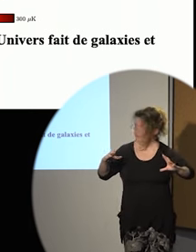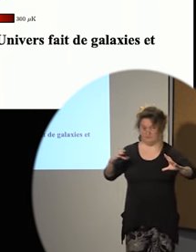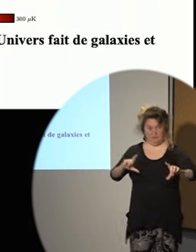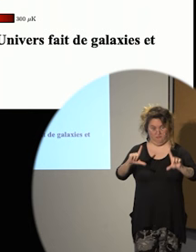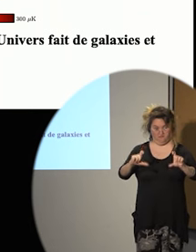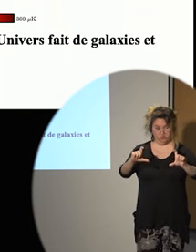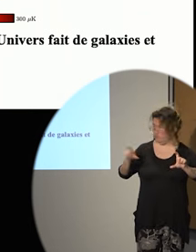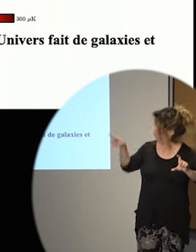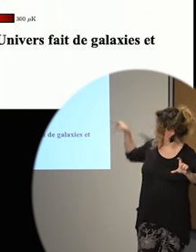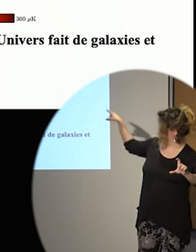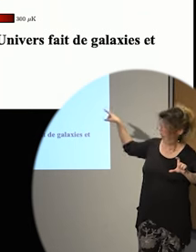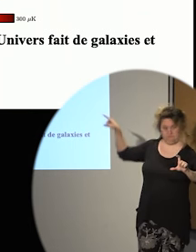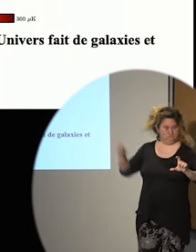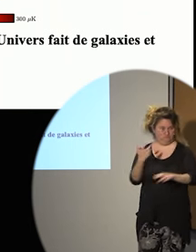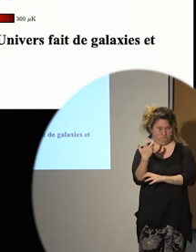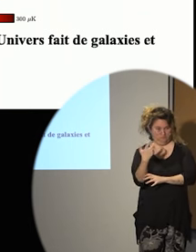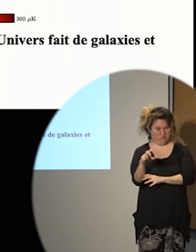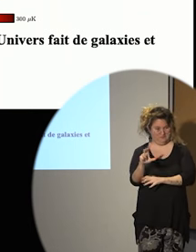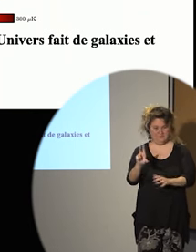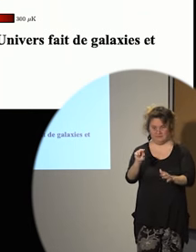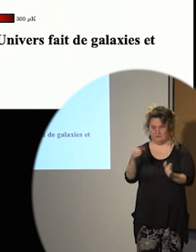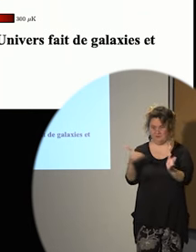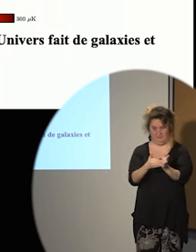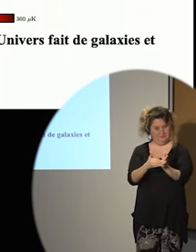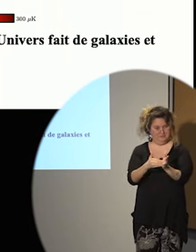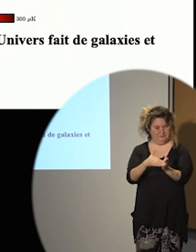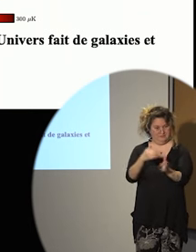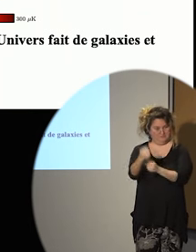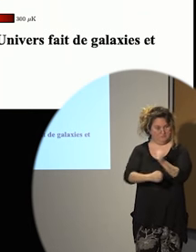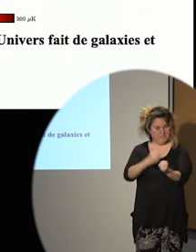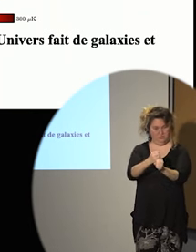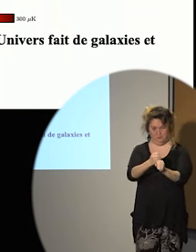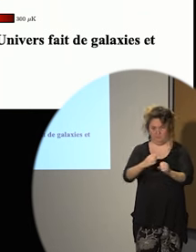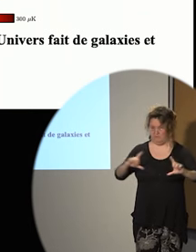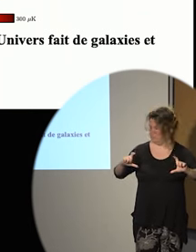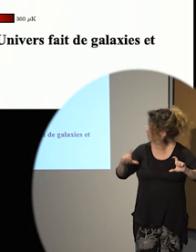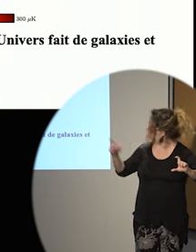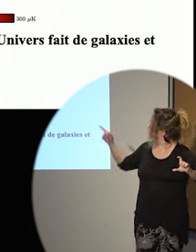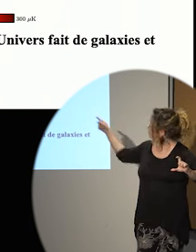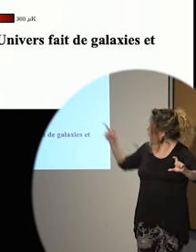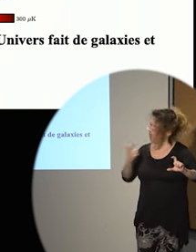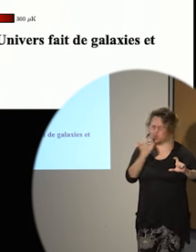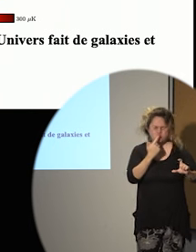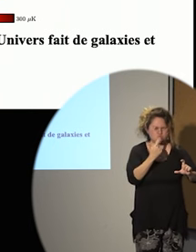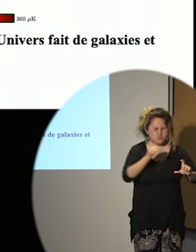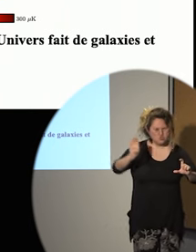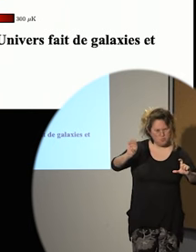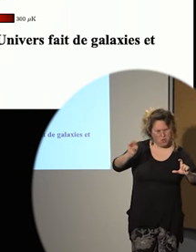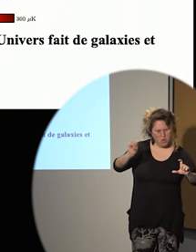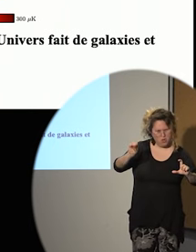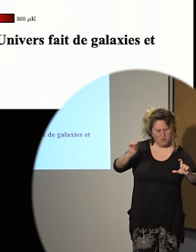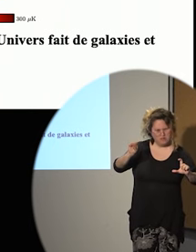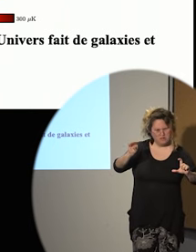380 000 ans, dans laquelle, en fait, les fluctuations de densité entre le rouge et le bleu, c'est une partie pour 100